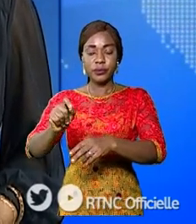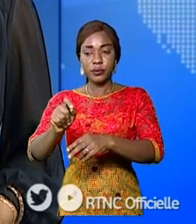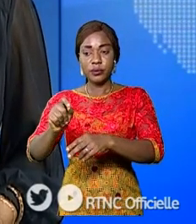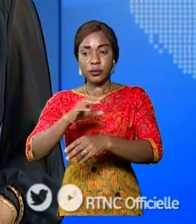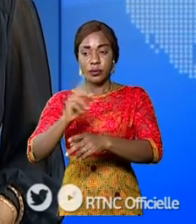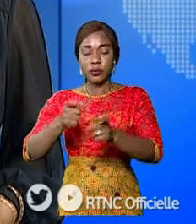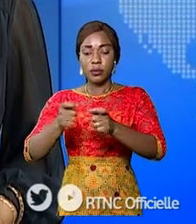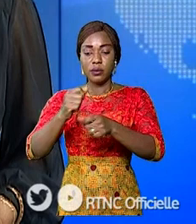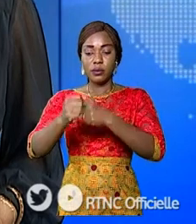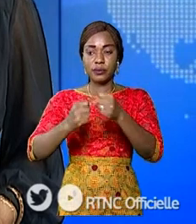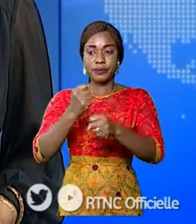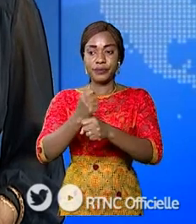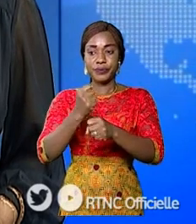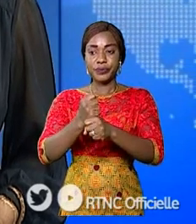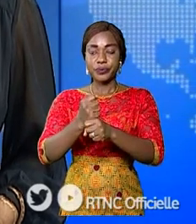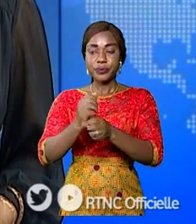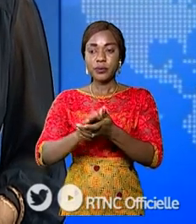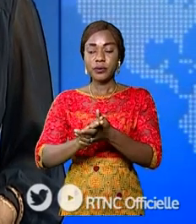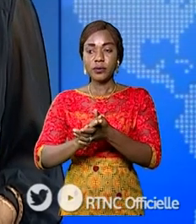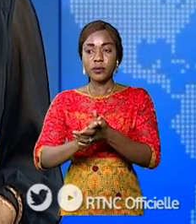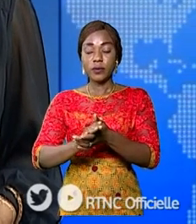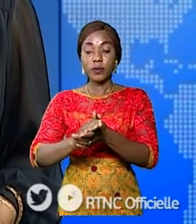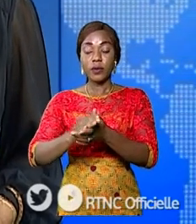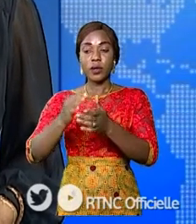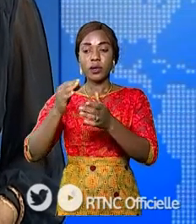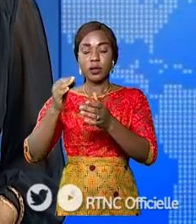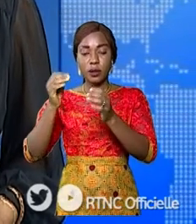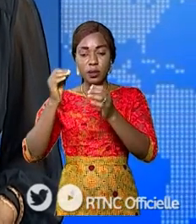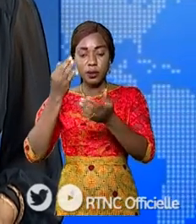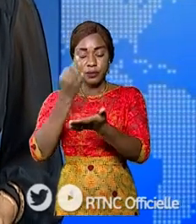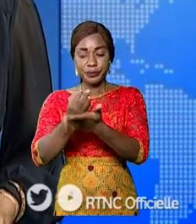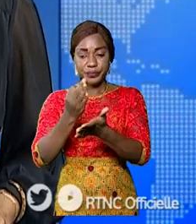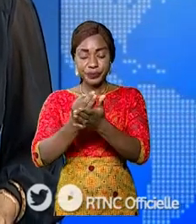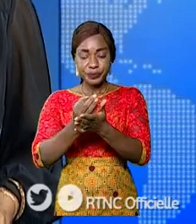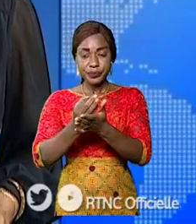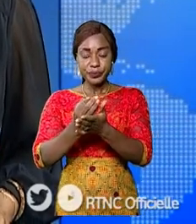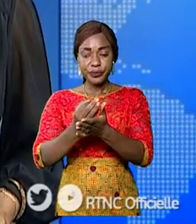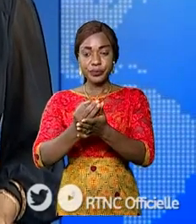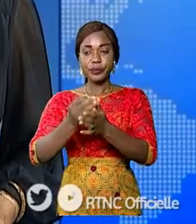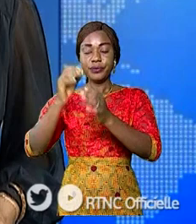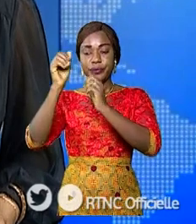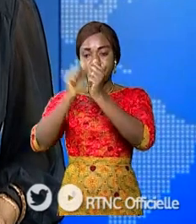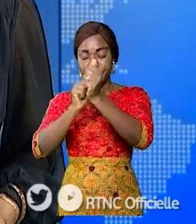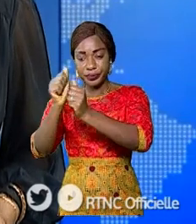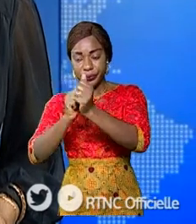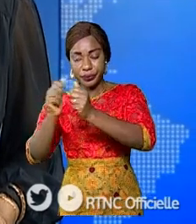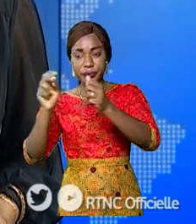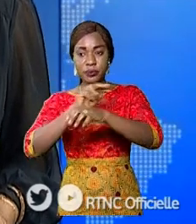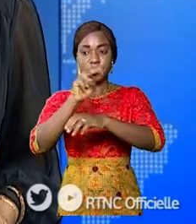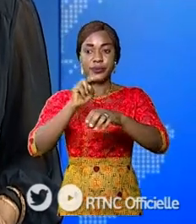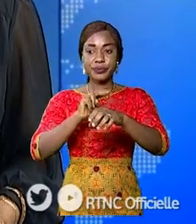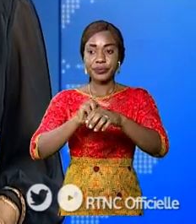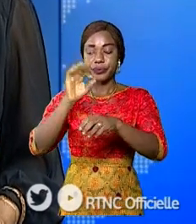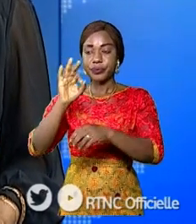direction générale d'un établissement public dénommé Fonds forestier national en sigle FFN. Le président de la République, vu